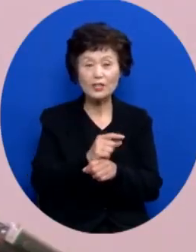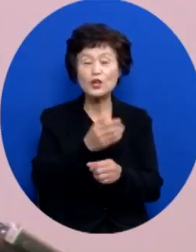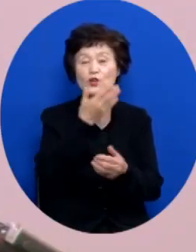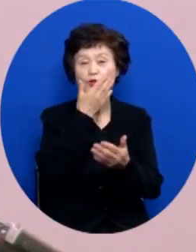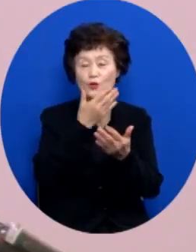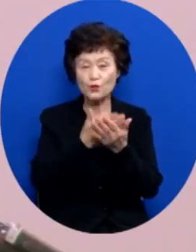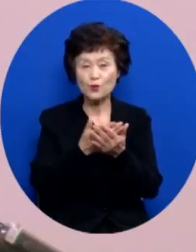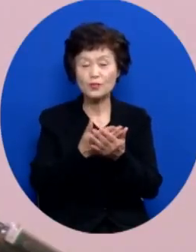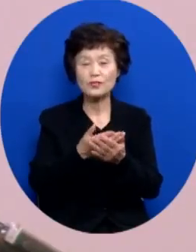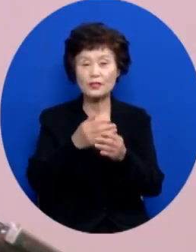강조했습니다